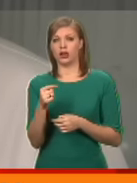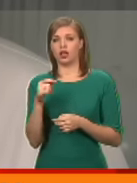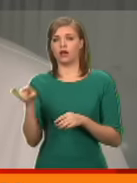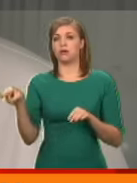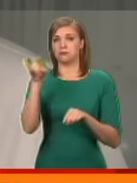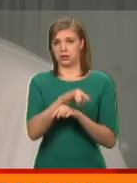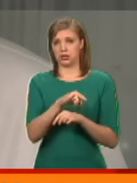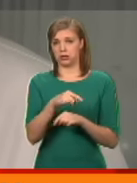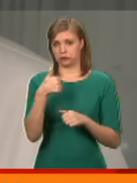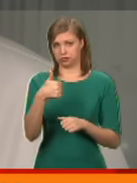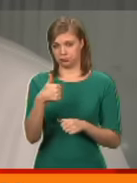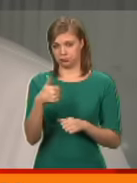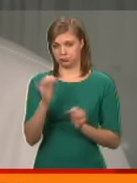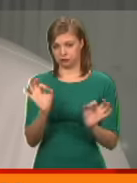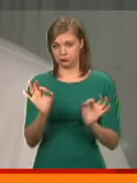Переліт перенесли добре.